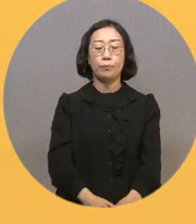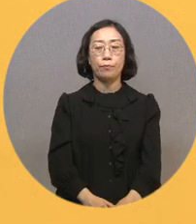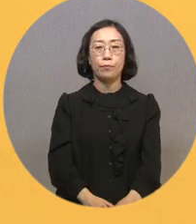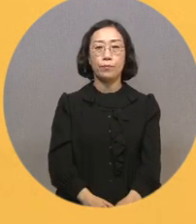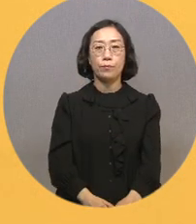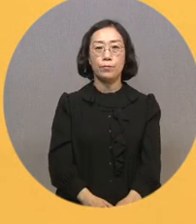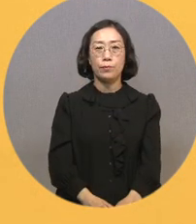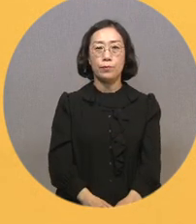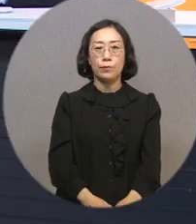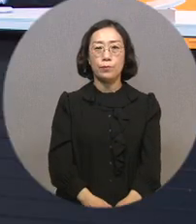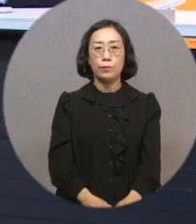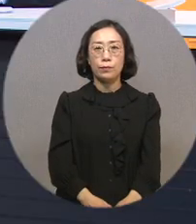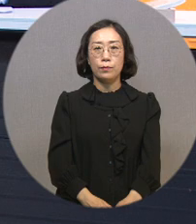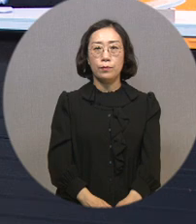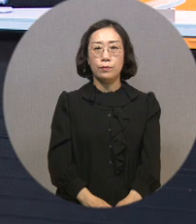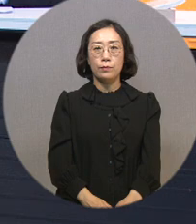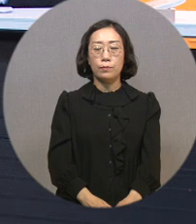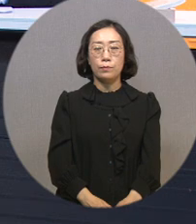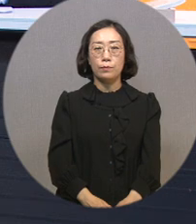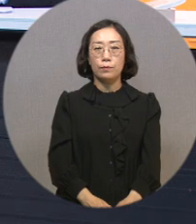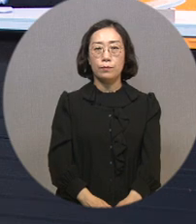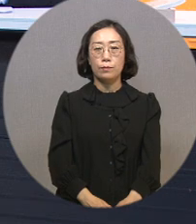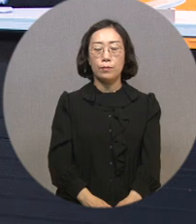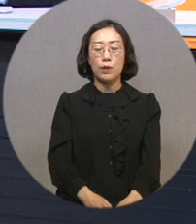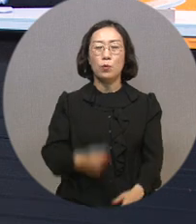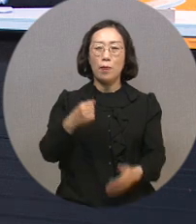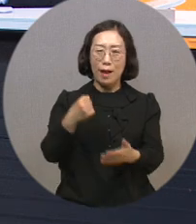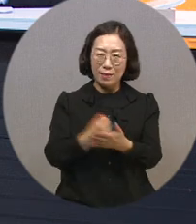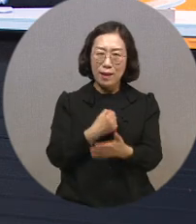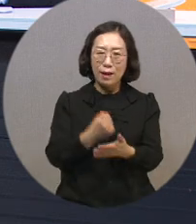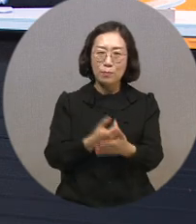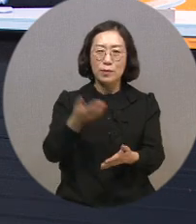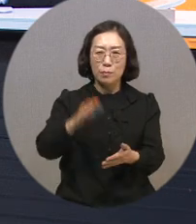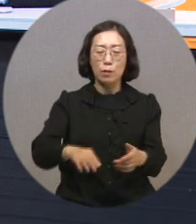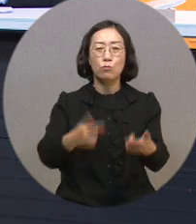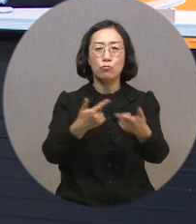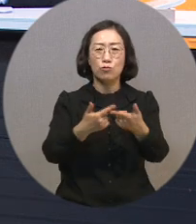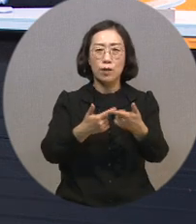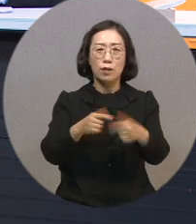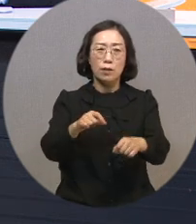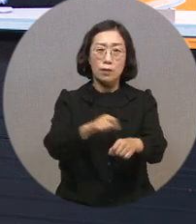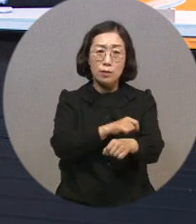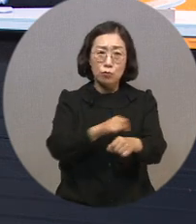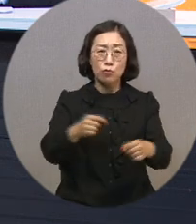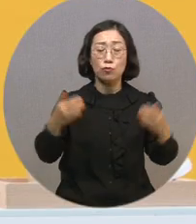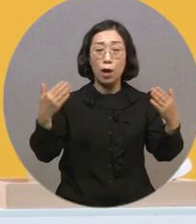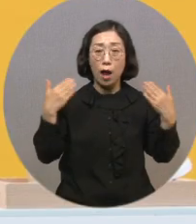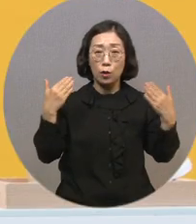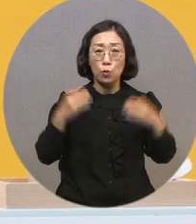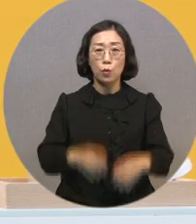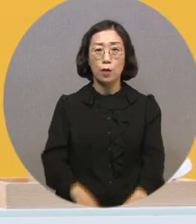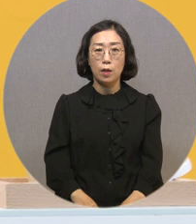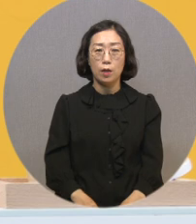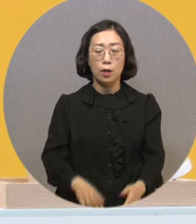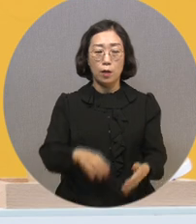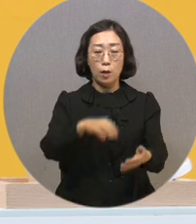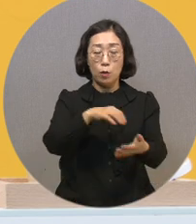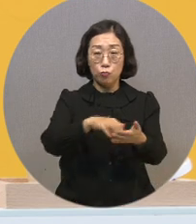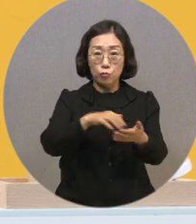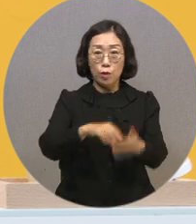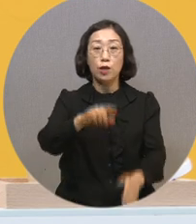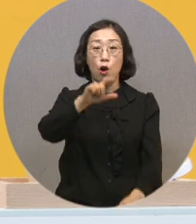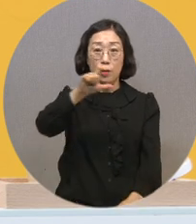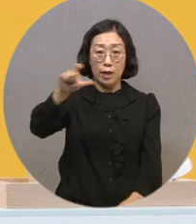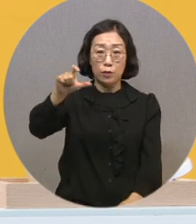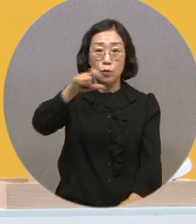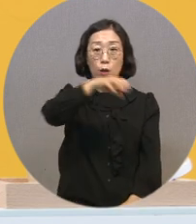주시죠. 지금 참 안타깝게도 우리 부산은 특수학교가 15개가 있습니다.